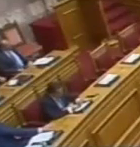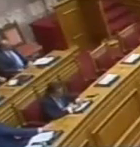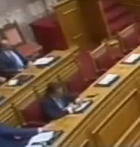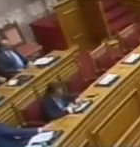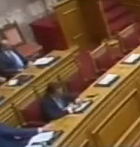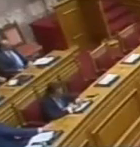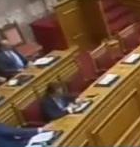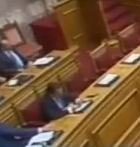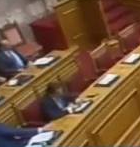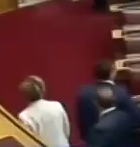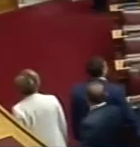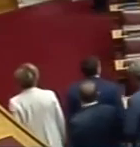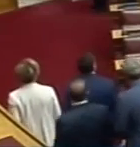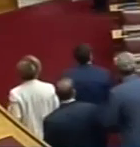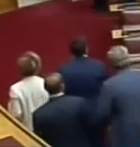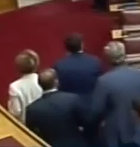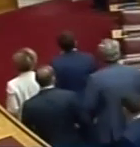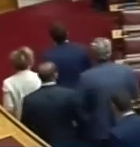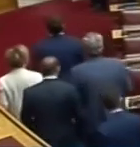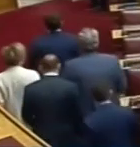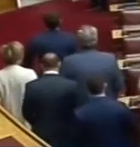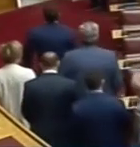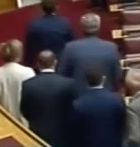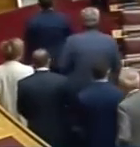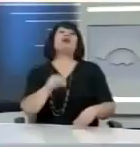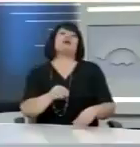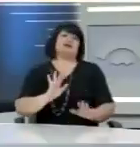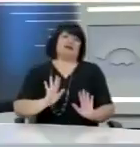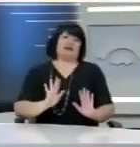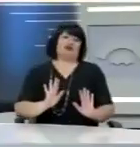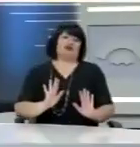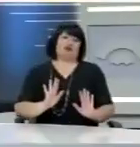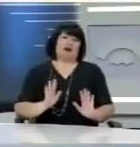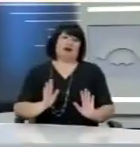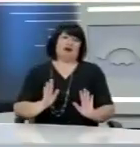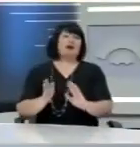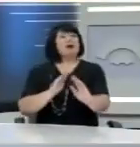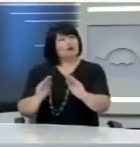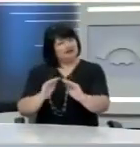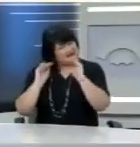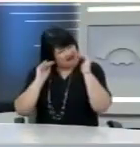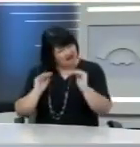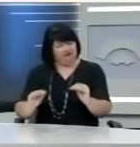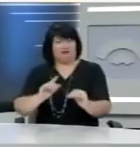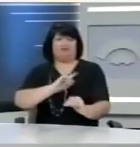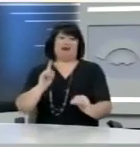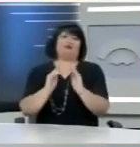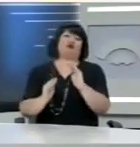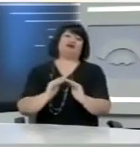ενώ ΚΚΕ και Μέρα 25 καταψήφισαν. Εμείς θα καταψηφίσουμε την πρόταση για άρση ασυλίας του κ.